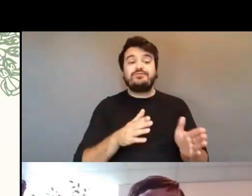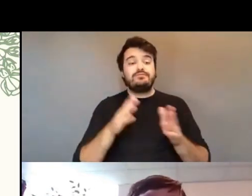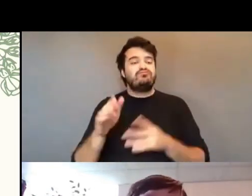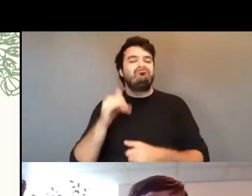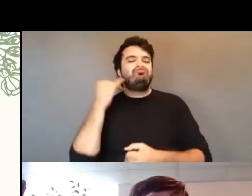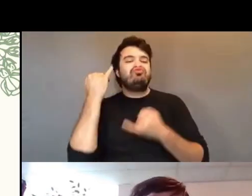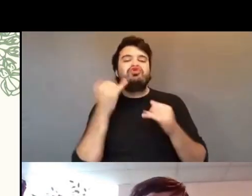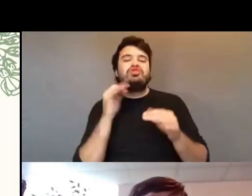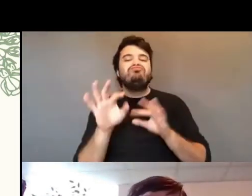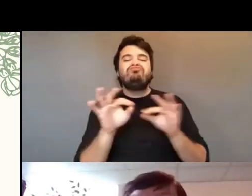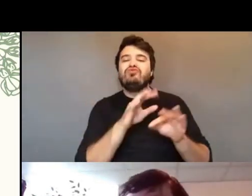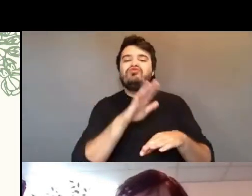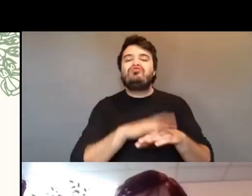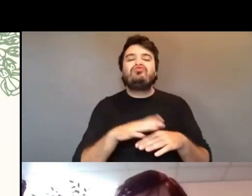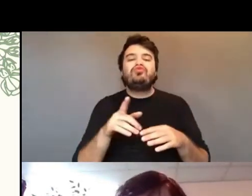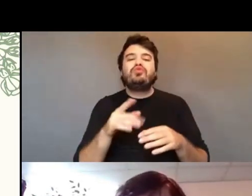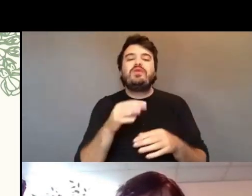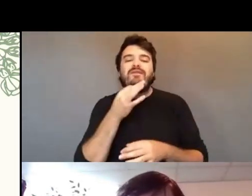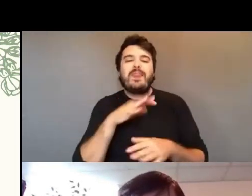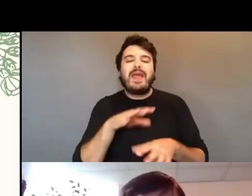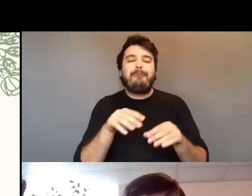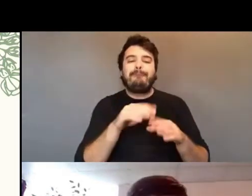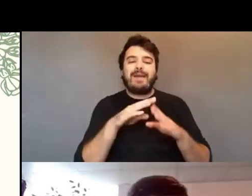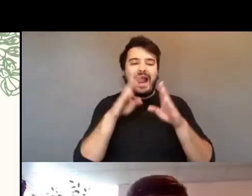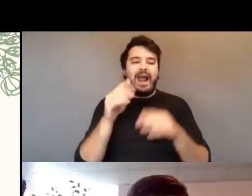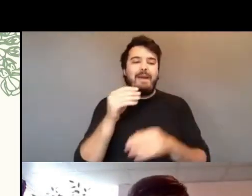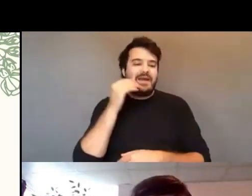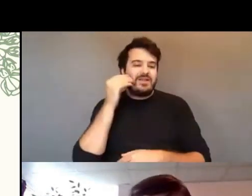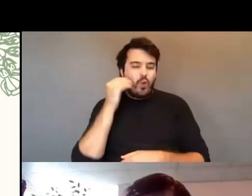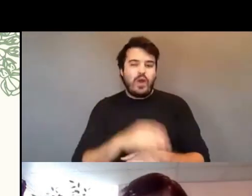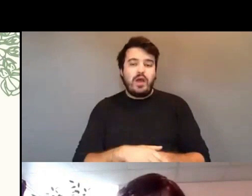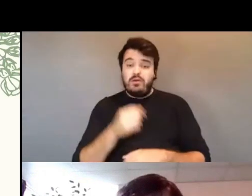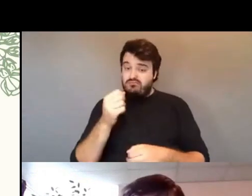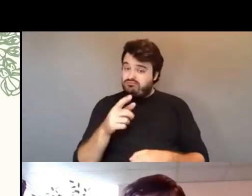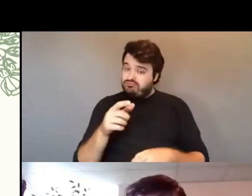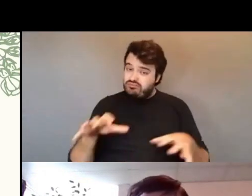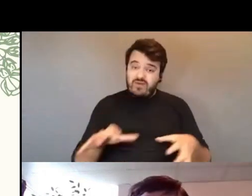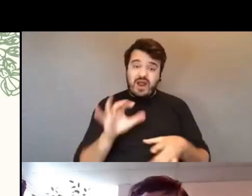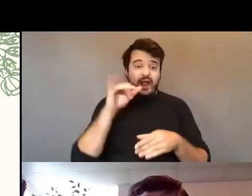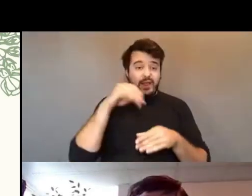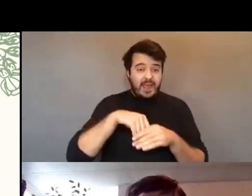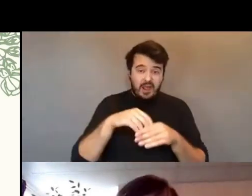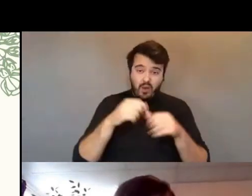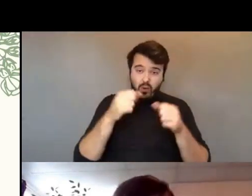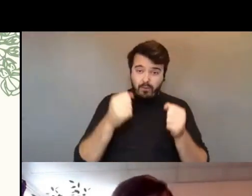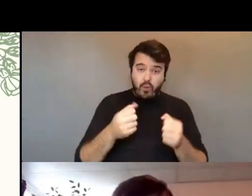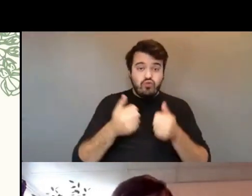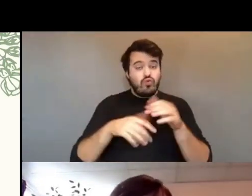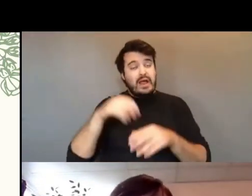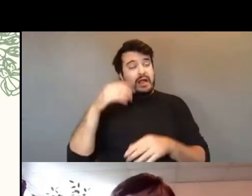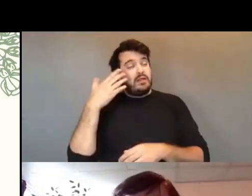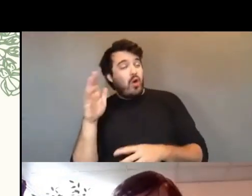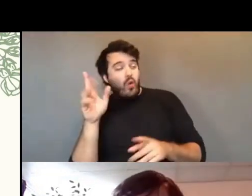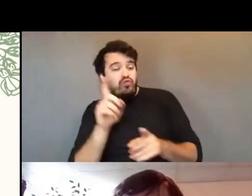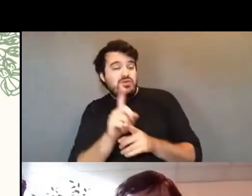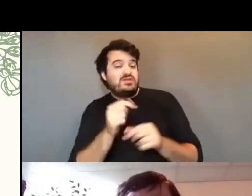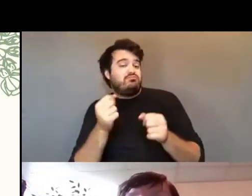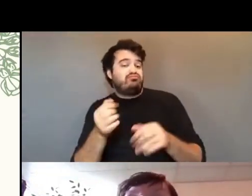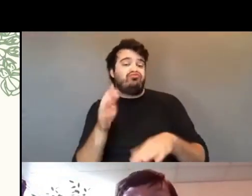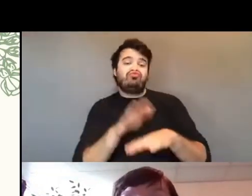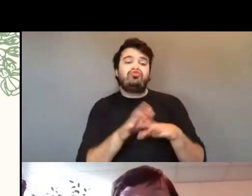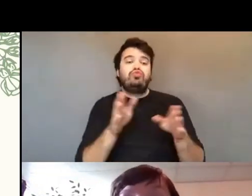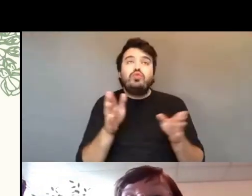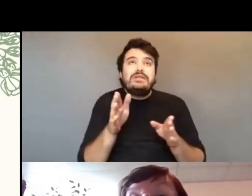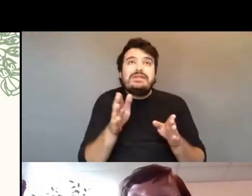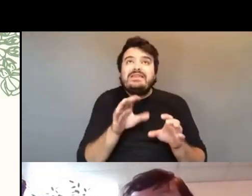idées pour les fines herbes à la maison. Donc, c'est quelque chose que vous pouvez faire à l'intérieur ou à l'extérieur sur un petit